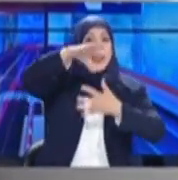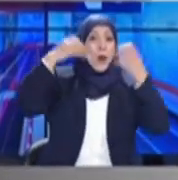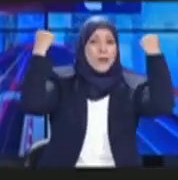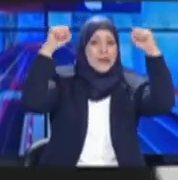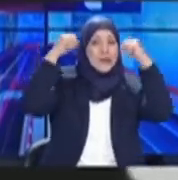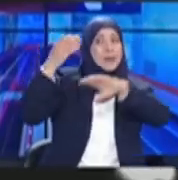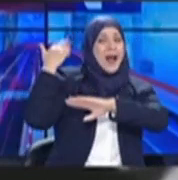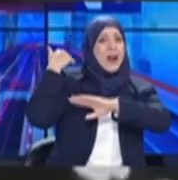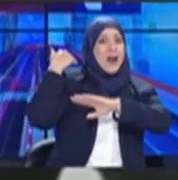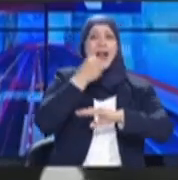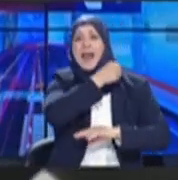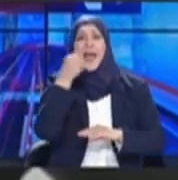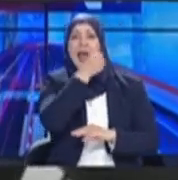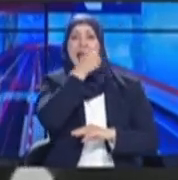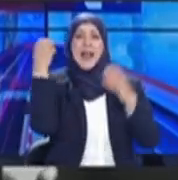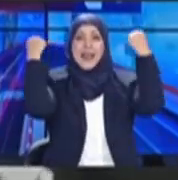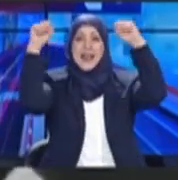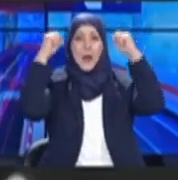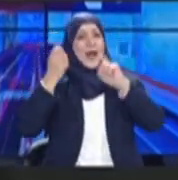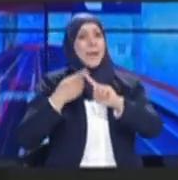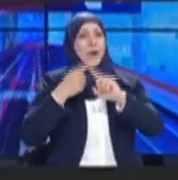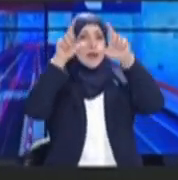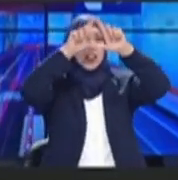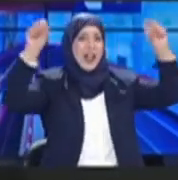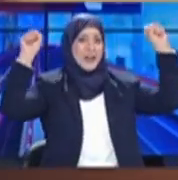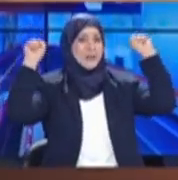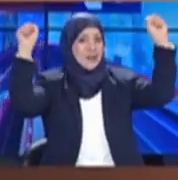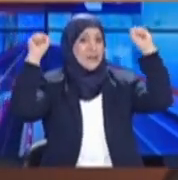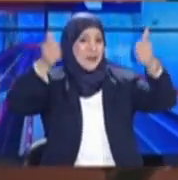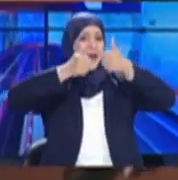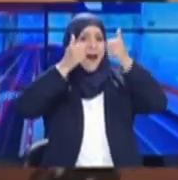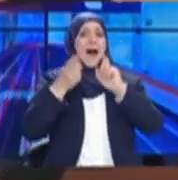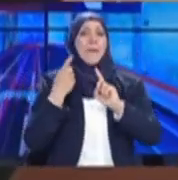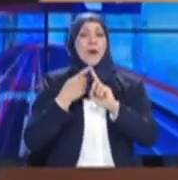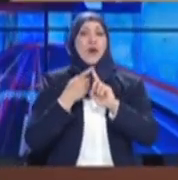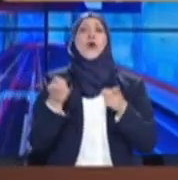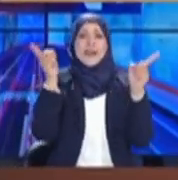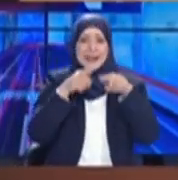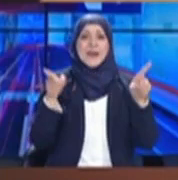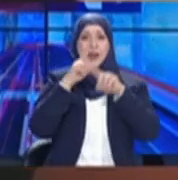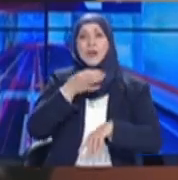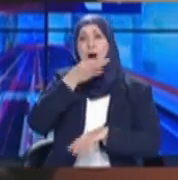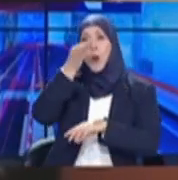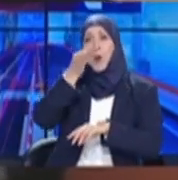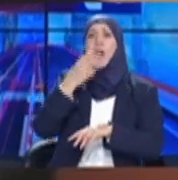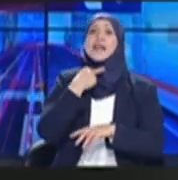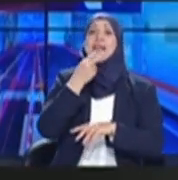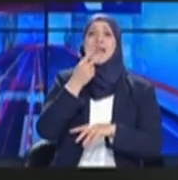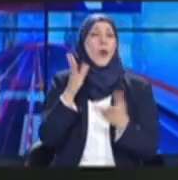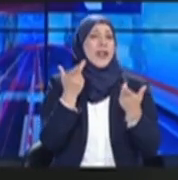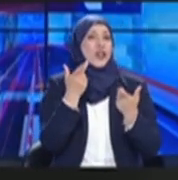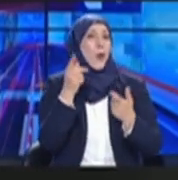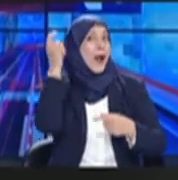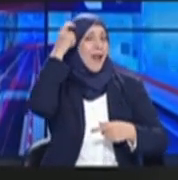ثوريه وشعارات انهت الشوارع ودائما يقال ان الفنان صوت العقل وصوت